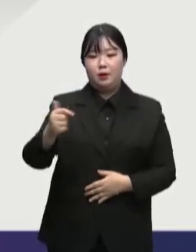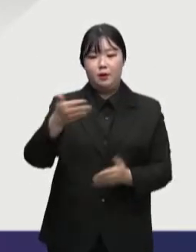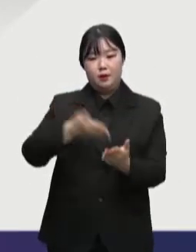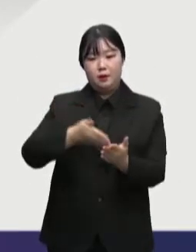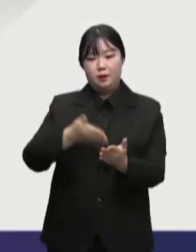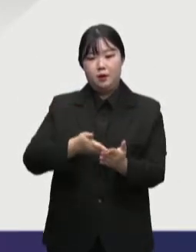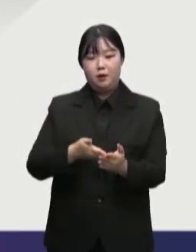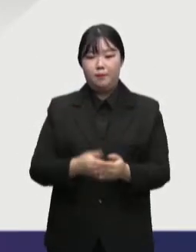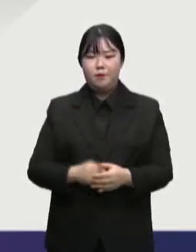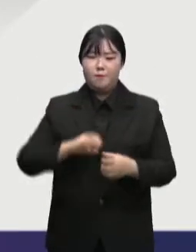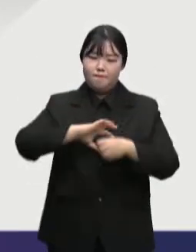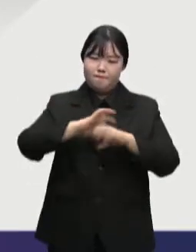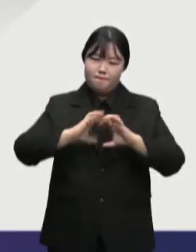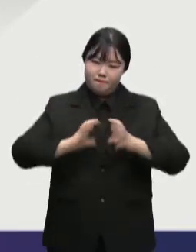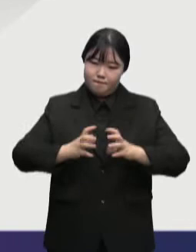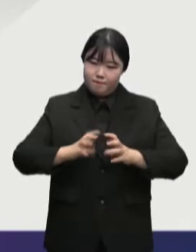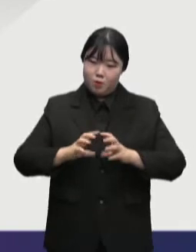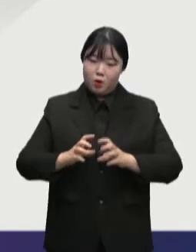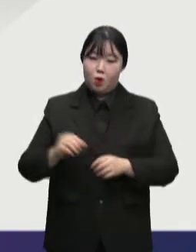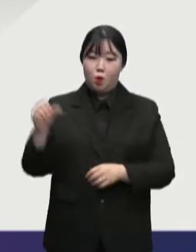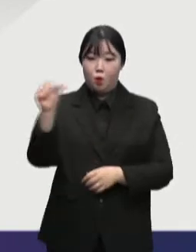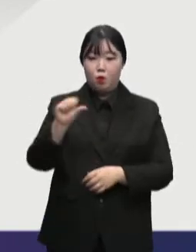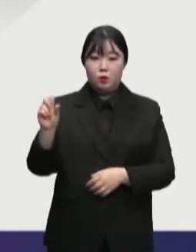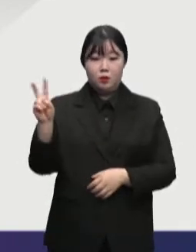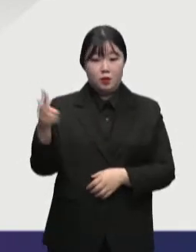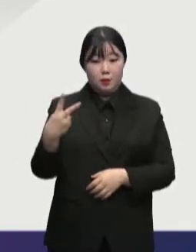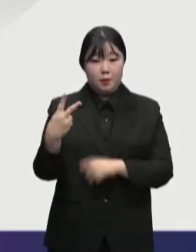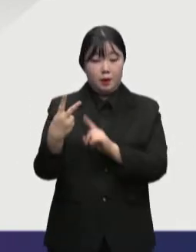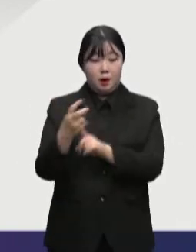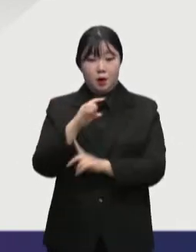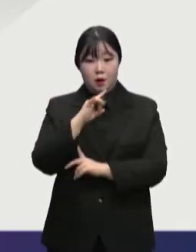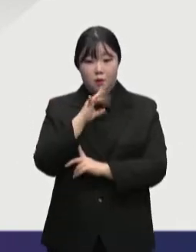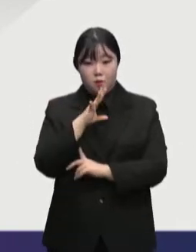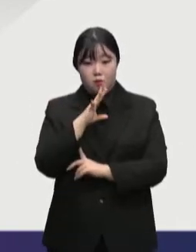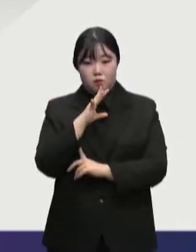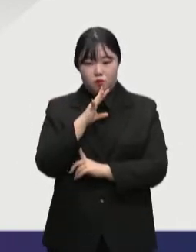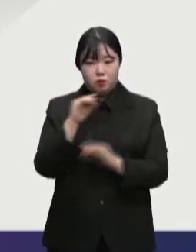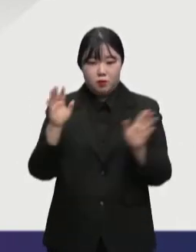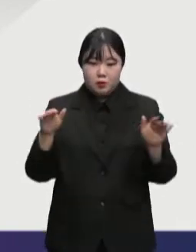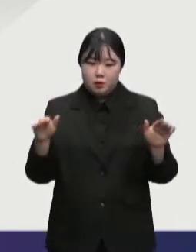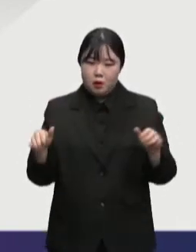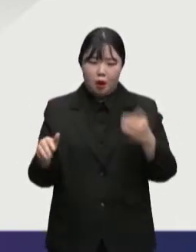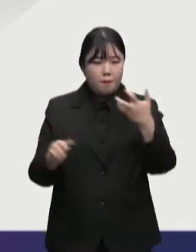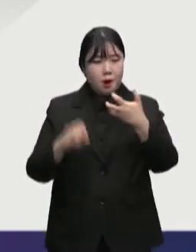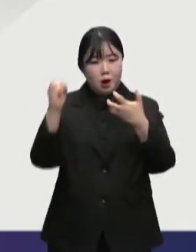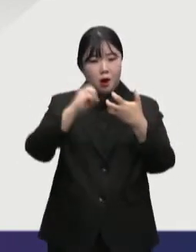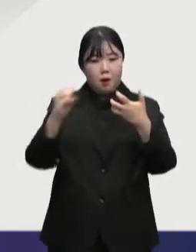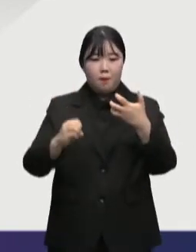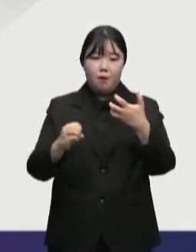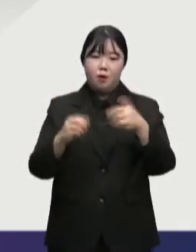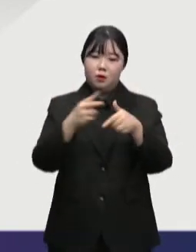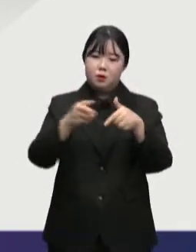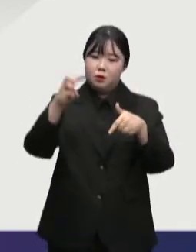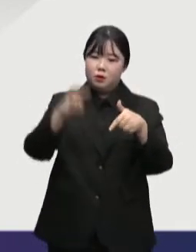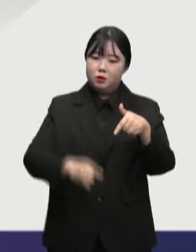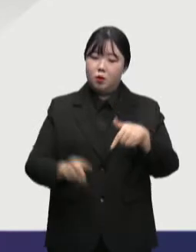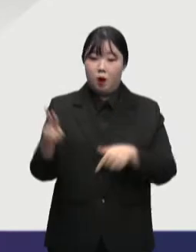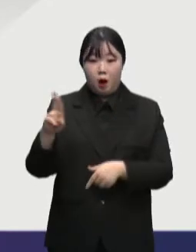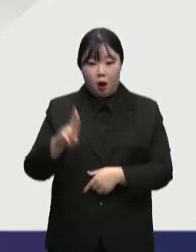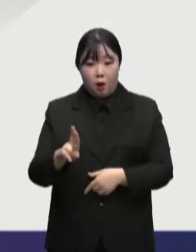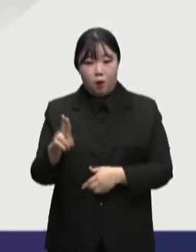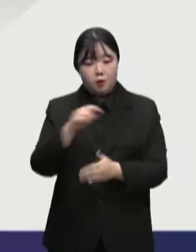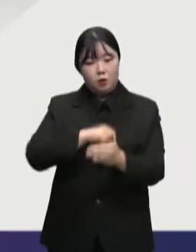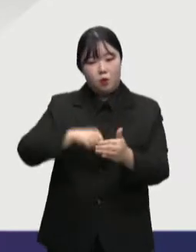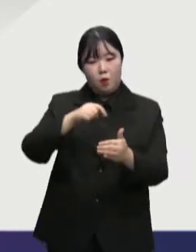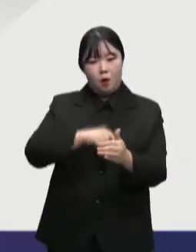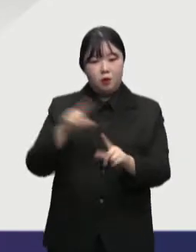경인일보는 세계적으로 5,200마리 정도밖에 남아있지 않은 저어새의 80%가 인천, 강화도 등 국내